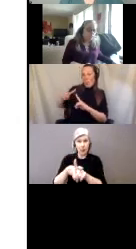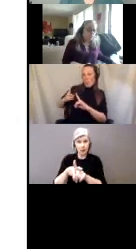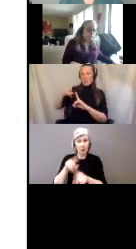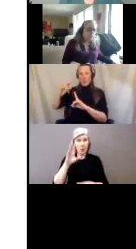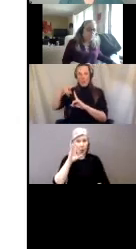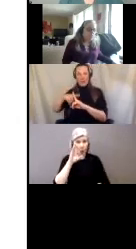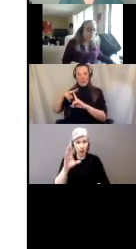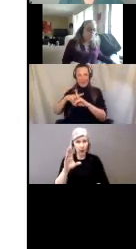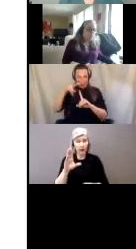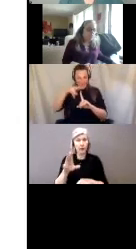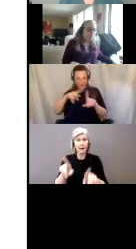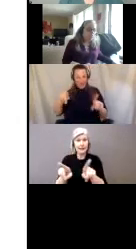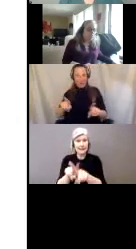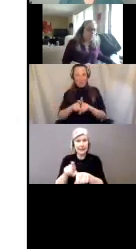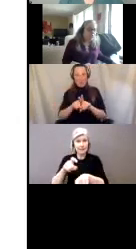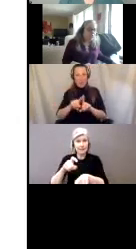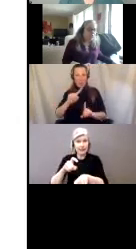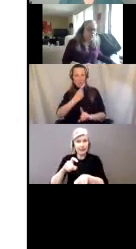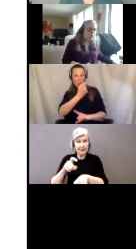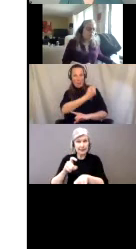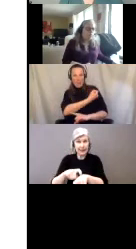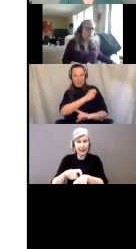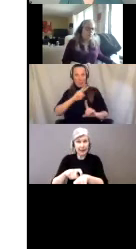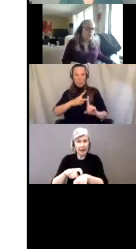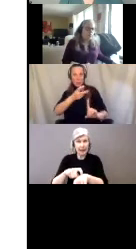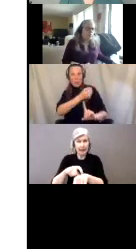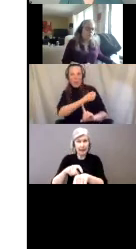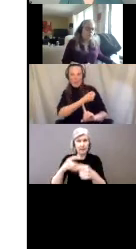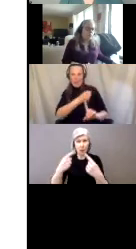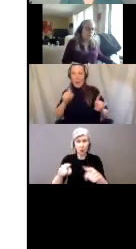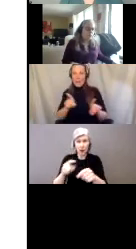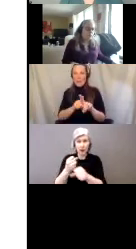être réservée en même temps que la première réservation,